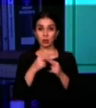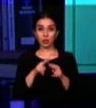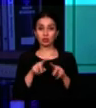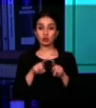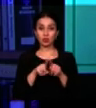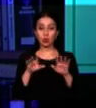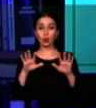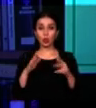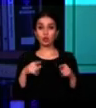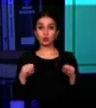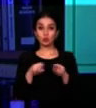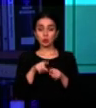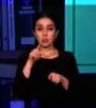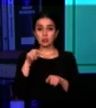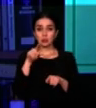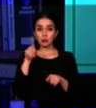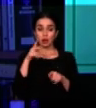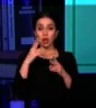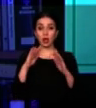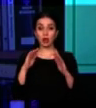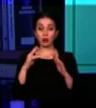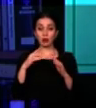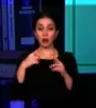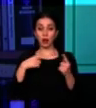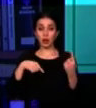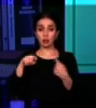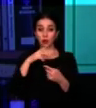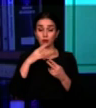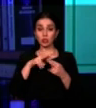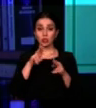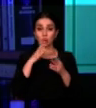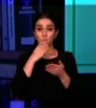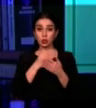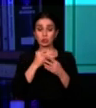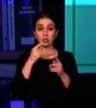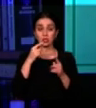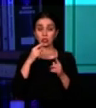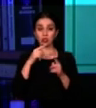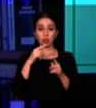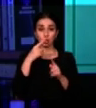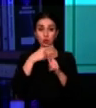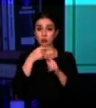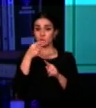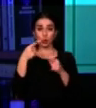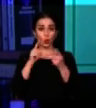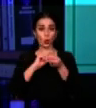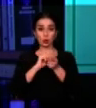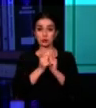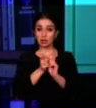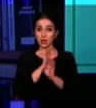holatda xuddi shu ildizning atrofida ishora o'zgarmaydi. Keling ko'rib